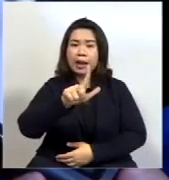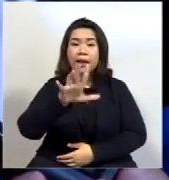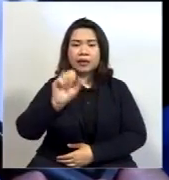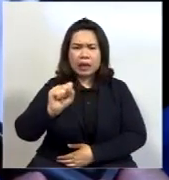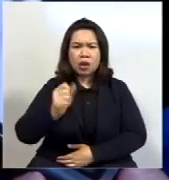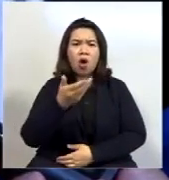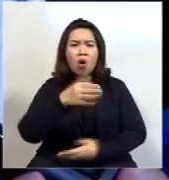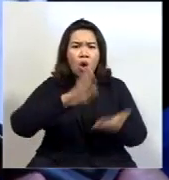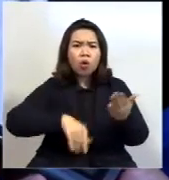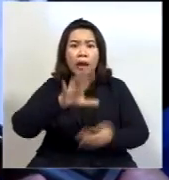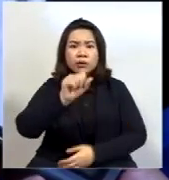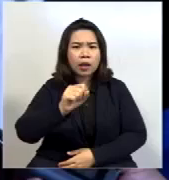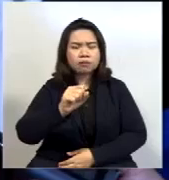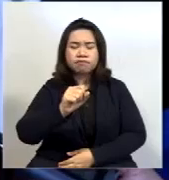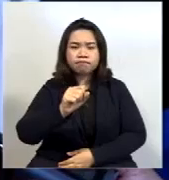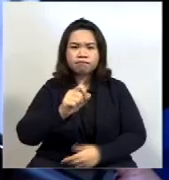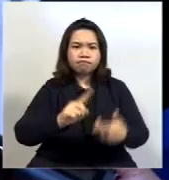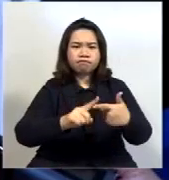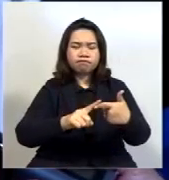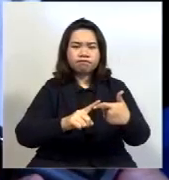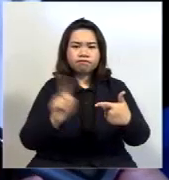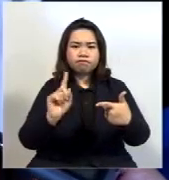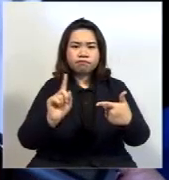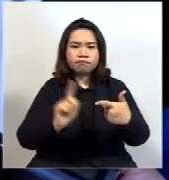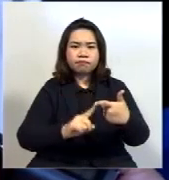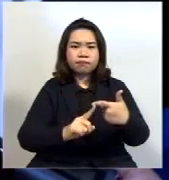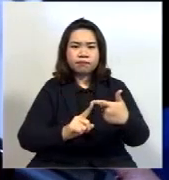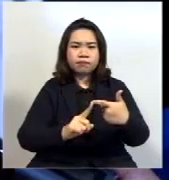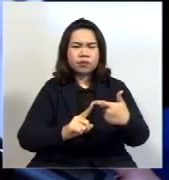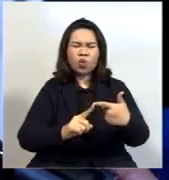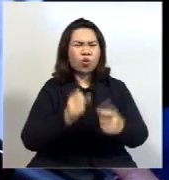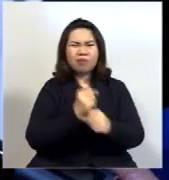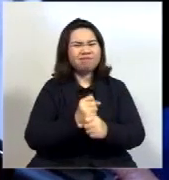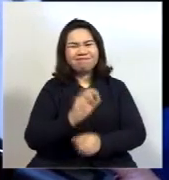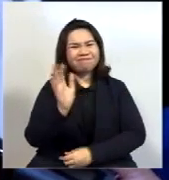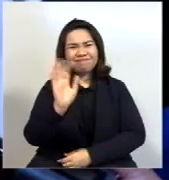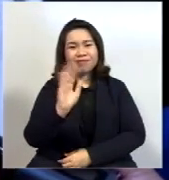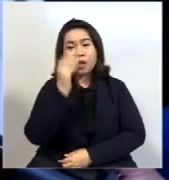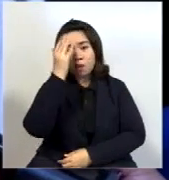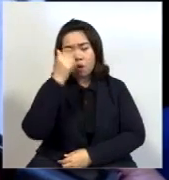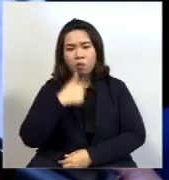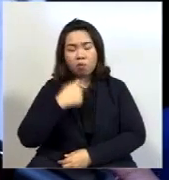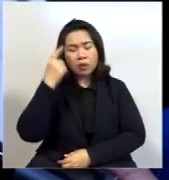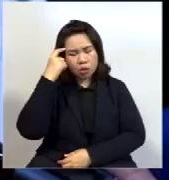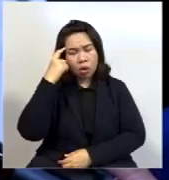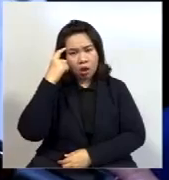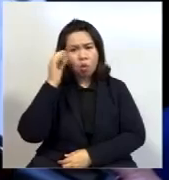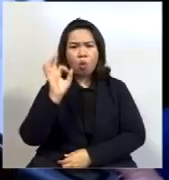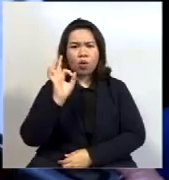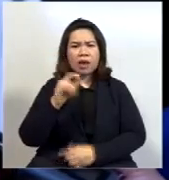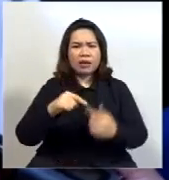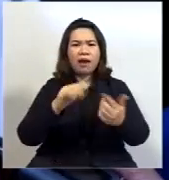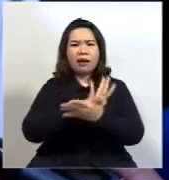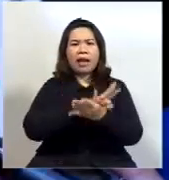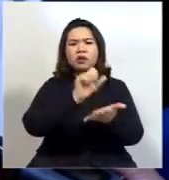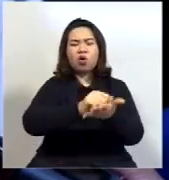ให้เขาลดหรือ 500,000 บาทกรณีที่2เขาก็บอกว่าเขาคงเป็นไปไม่ได้ซึ่งผมคิดว่าเคสนั้นลูกค้าคงทิ้งใบจ